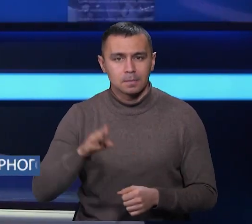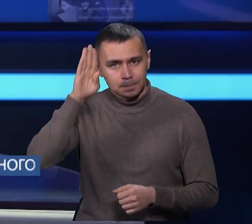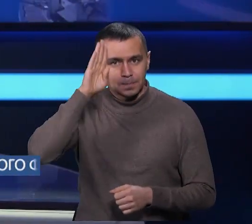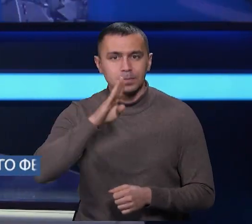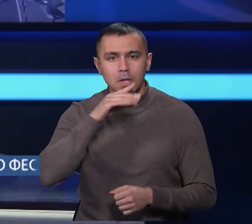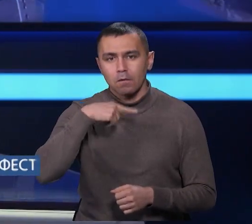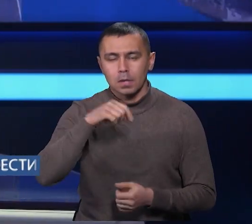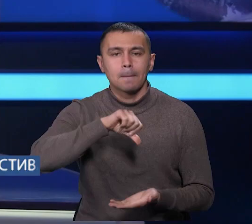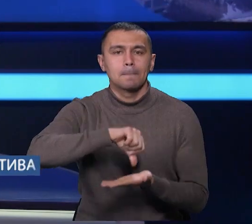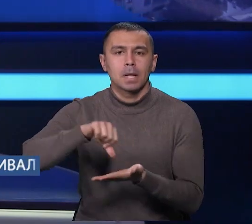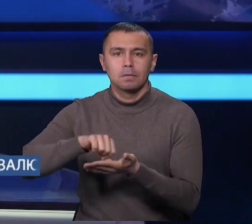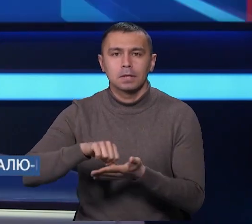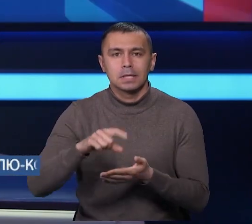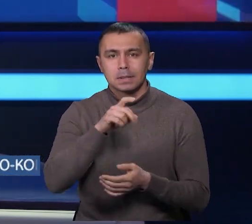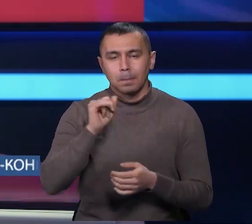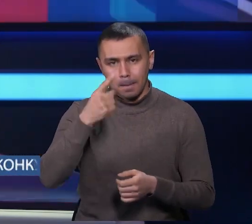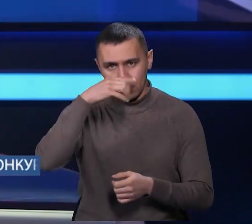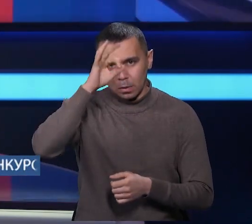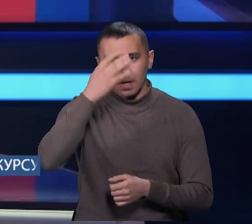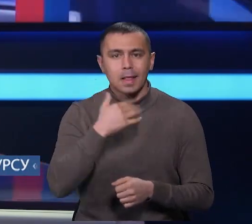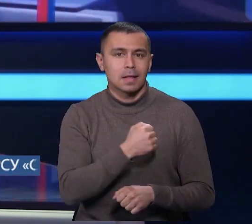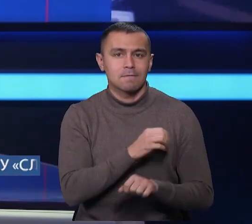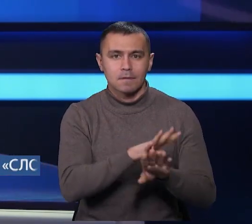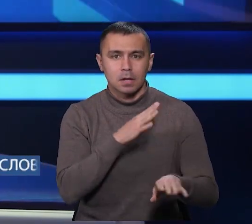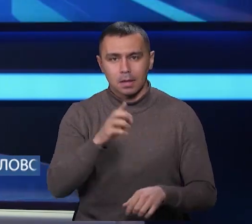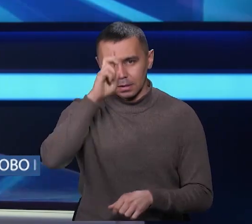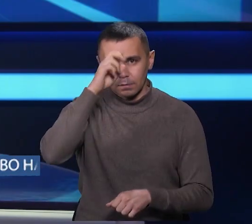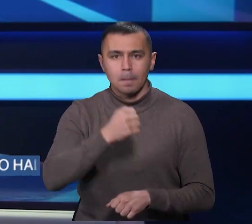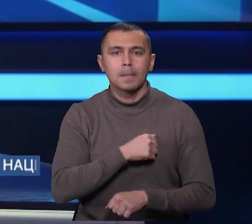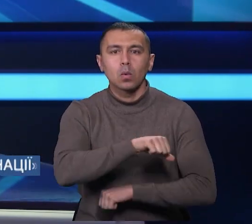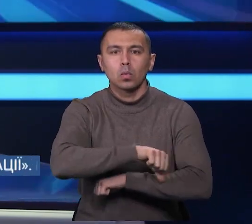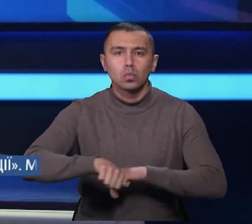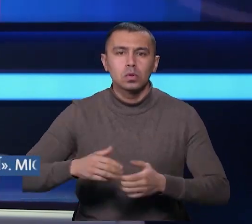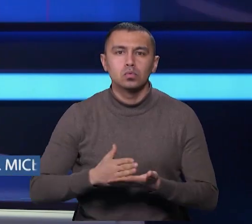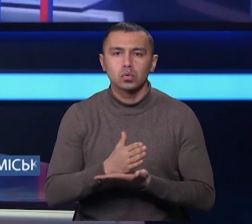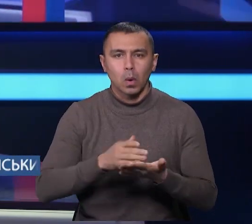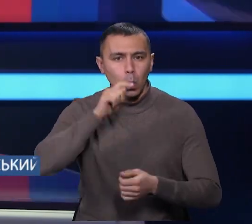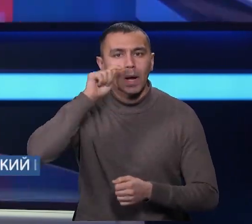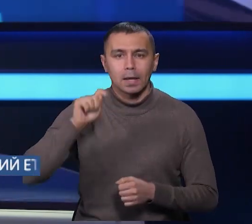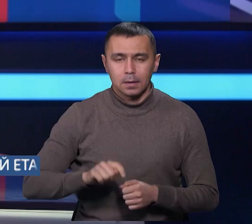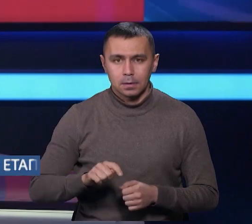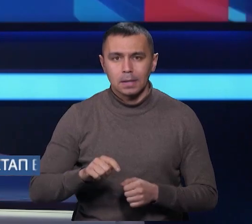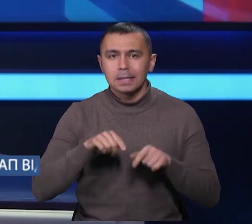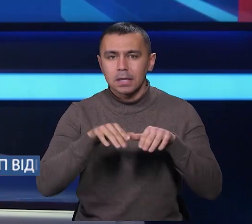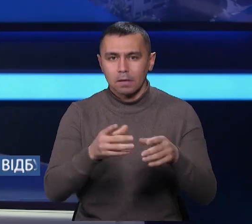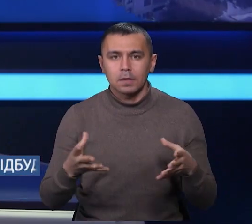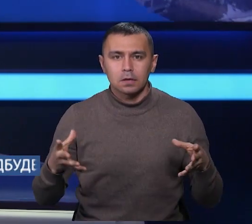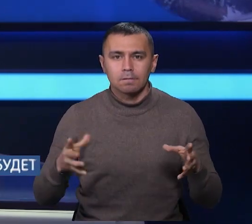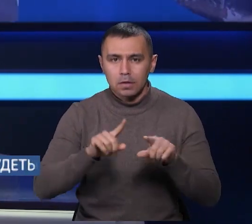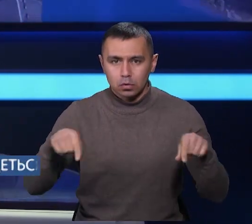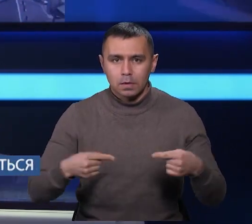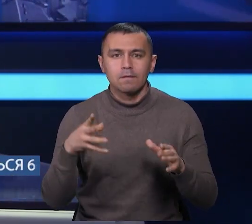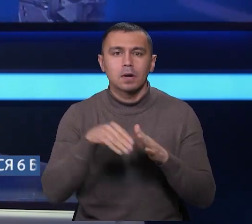ветеранками говорили представники ЗМІ, поліції, Нацгвардії та Державної прикордонної служби України. Захід влаштували у